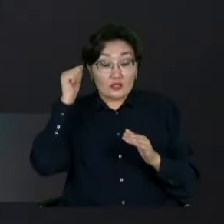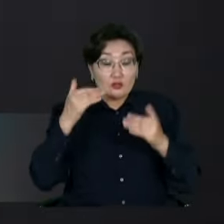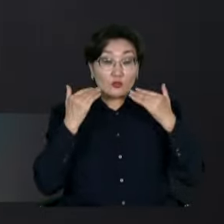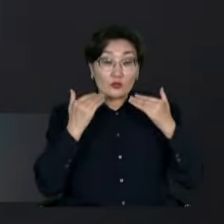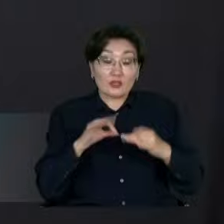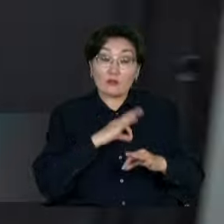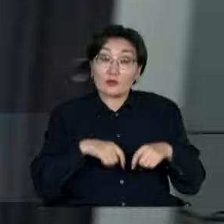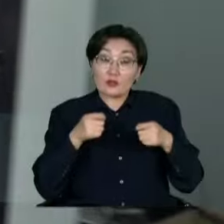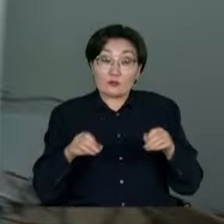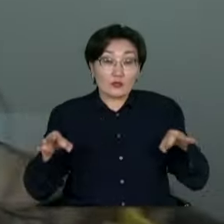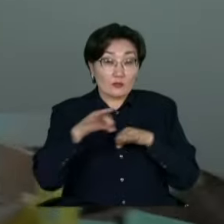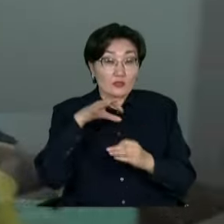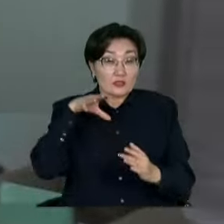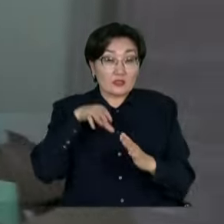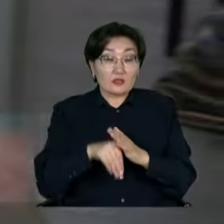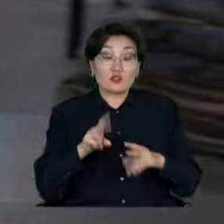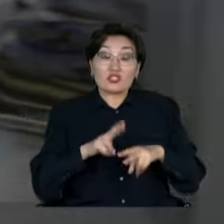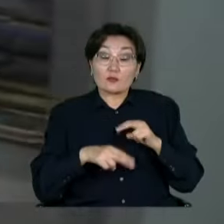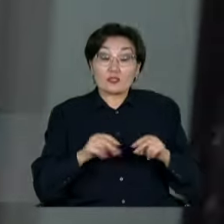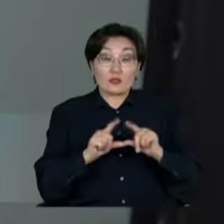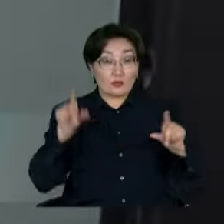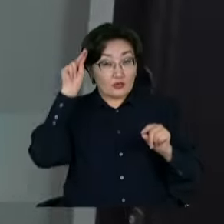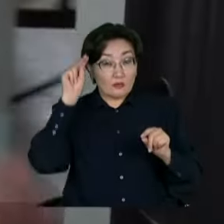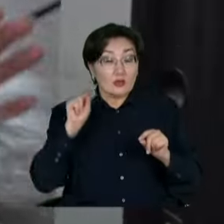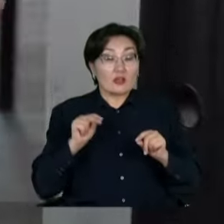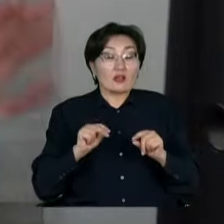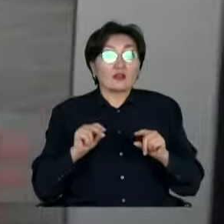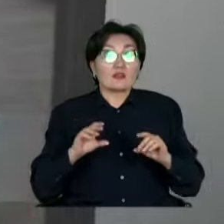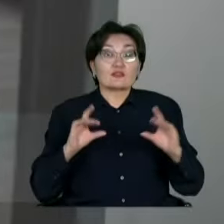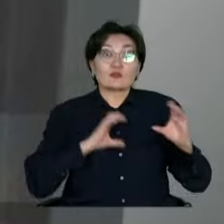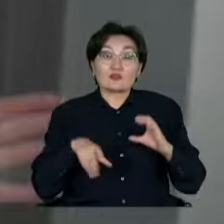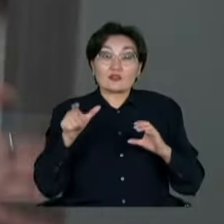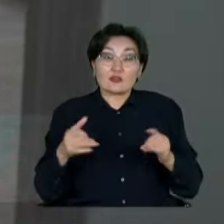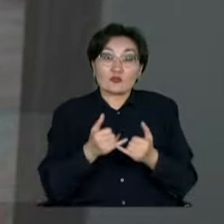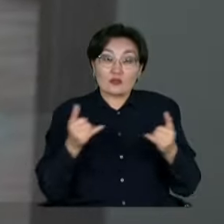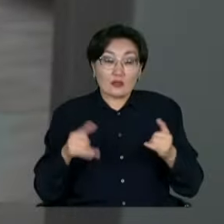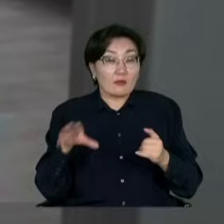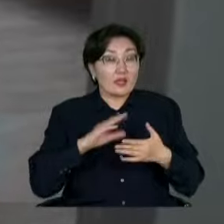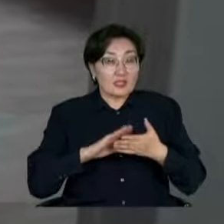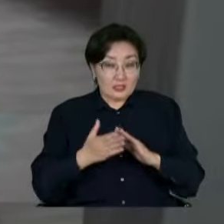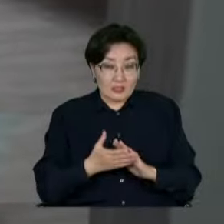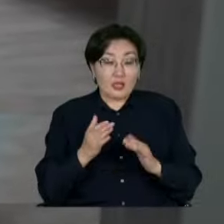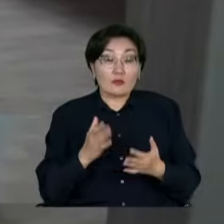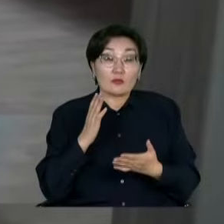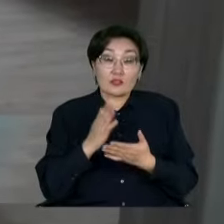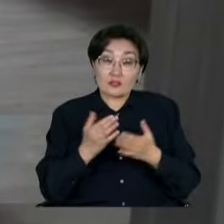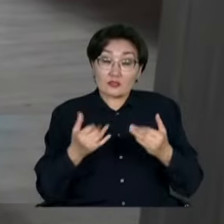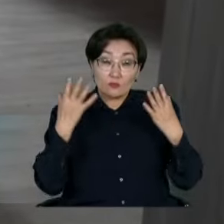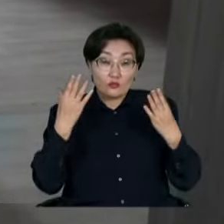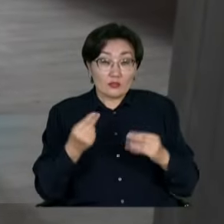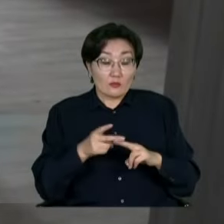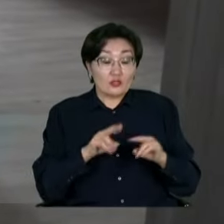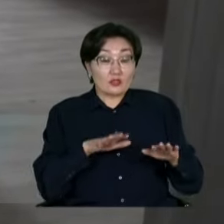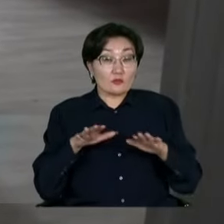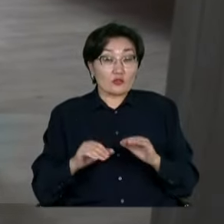пайдалануға берілмек. Жоба аясында бой көтерген мекемеде студенттердің жүріп тұруы үшін бару қажетті жағдай жасалған. Қазірдің өзінде бұл